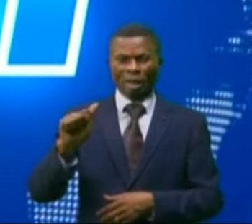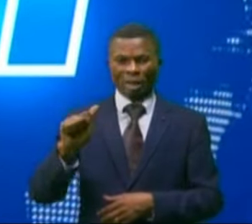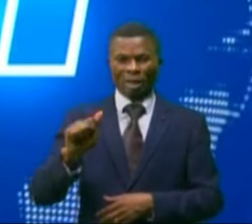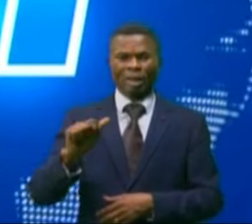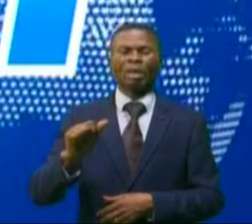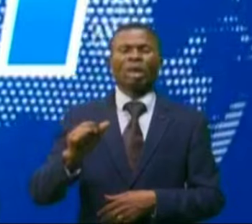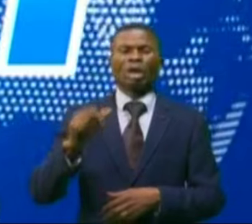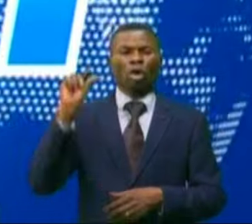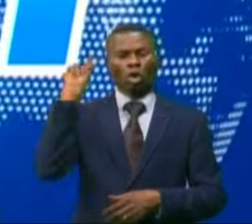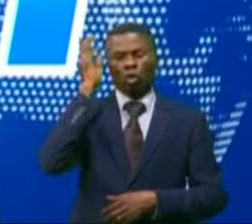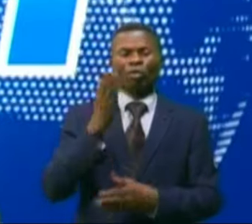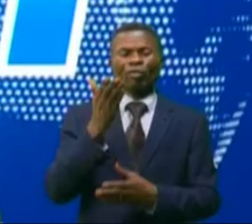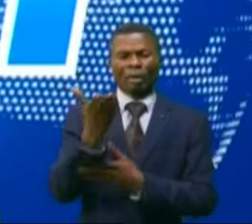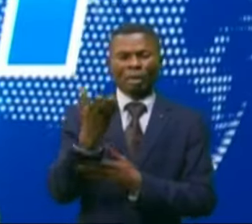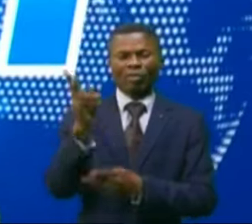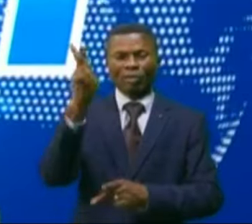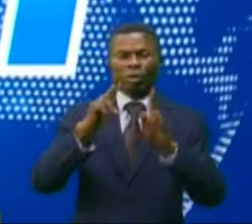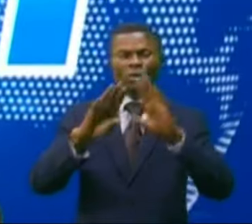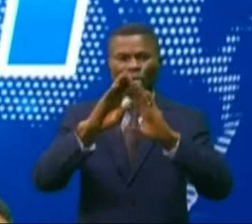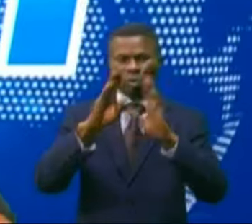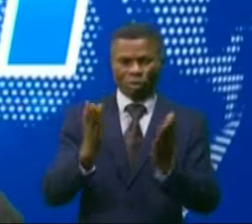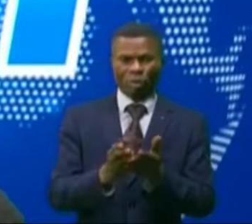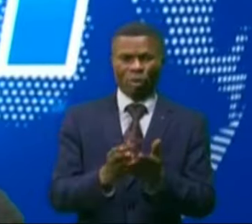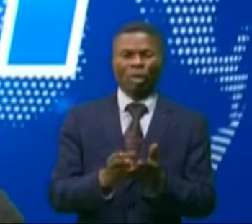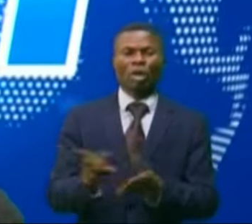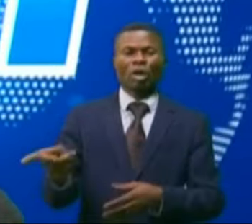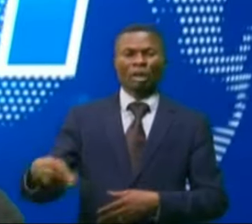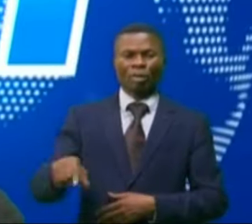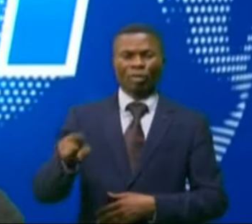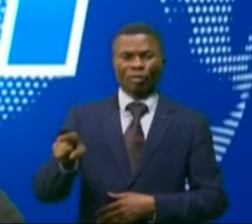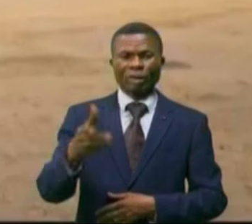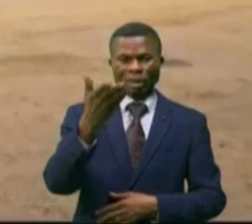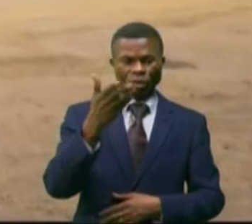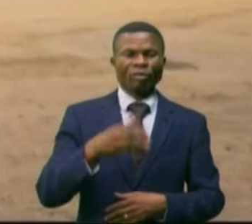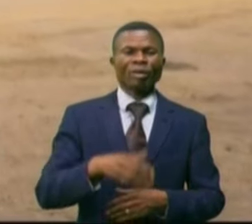Jean-Colin Makaka lancé à la population de cette partie du pays.